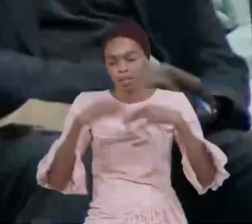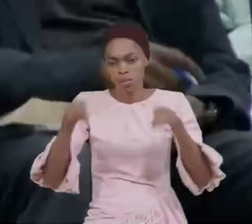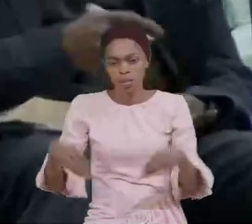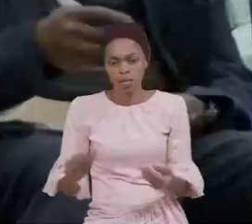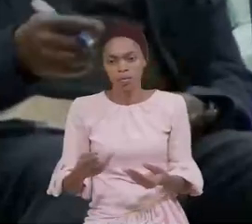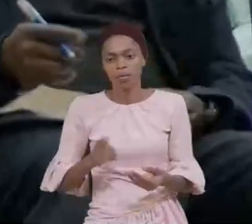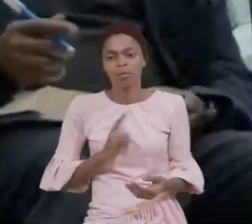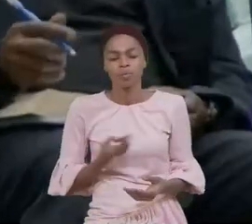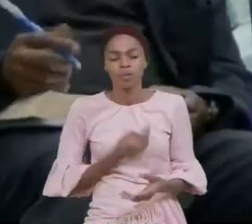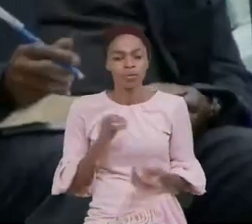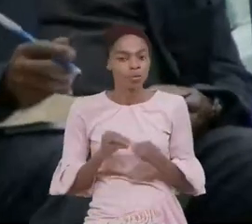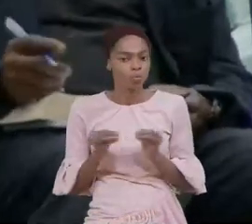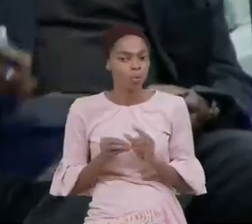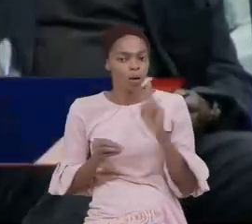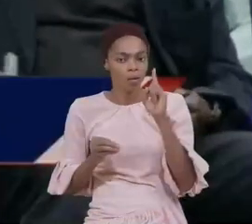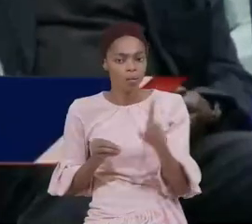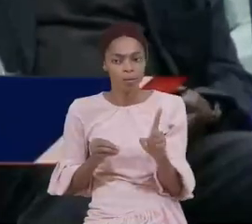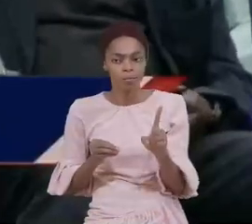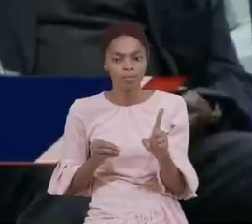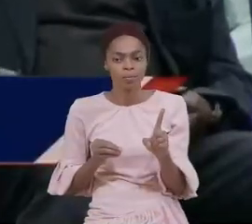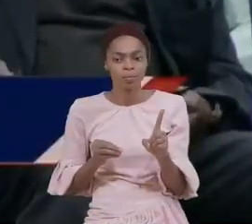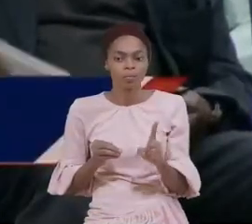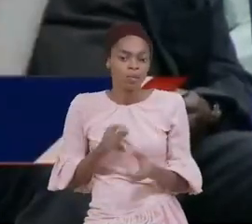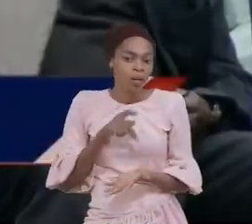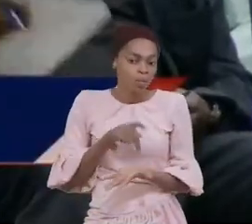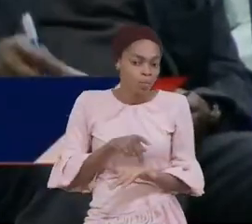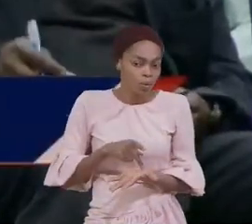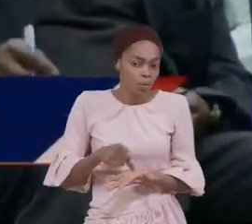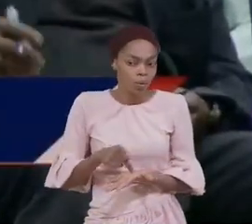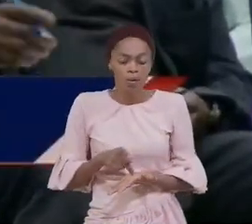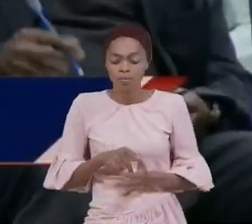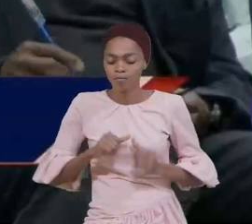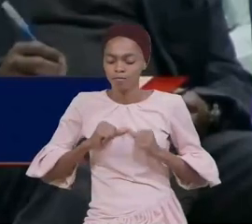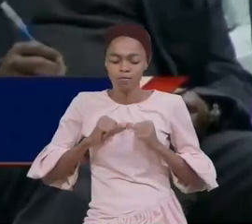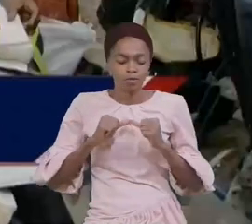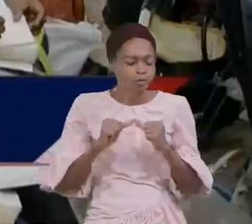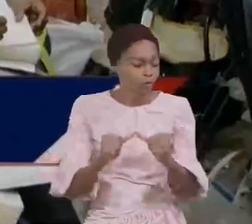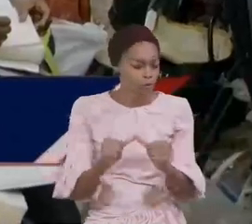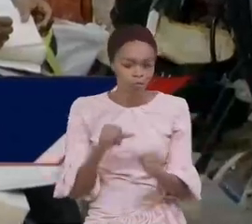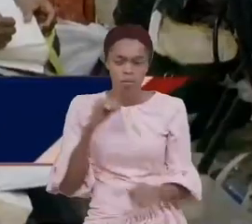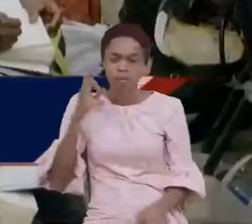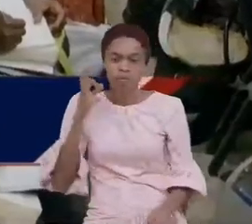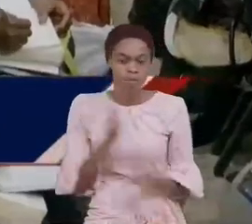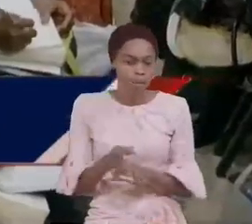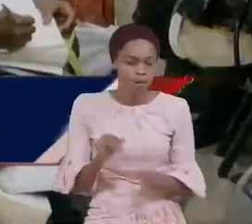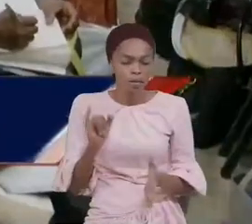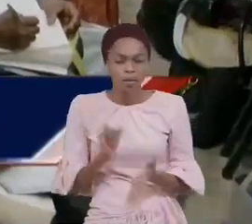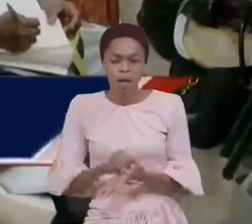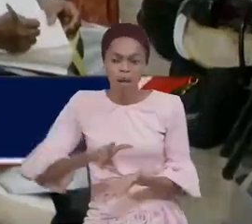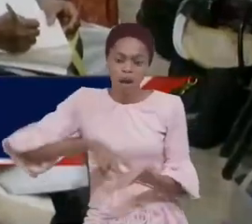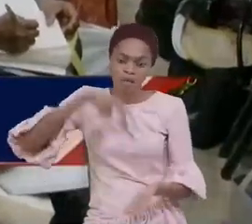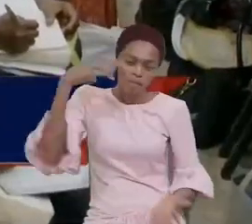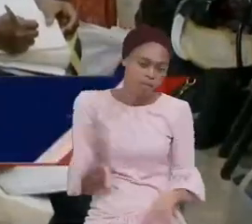donnée. Voyons la première partie ici. Nous allons voir la foi persévérante et pure qui démolit,